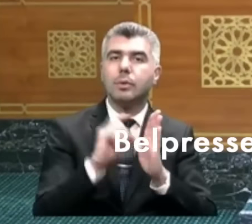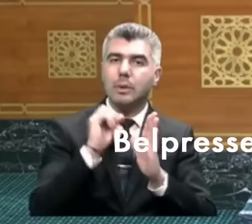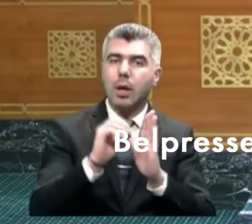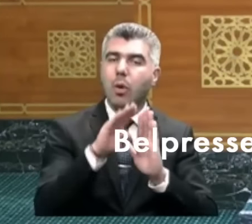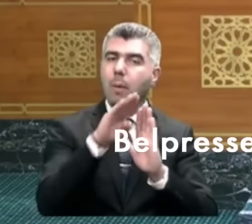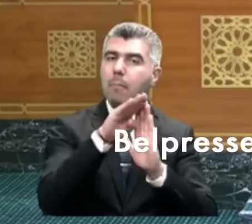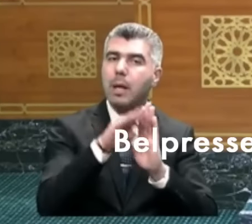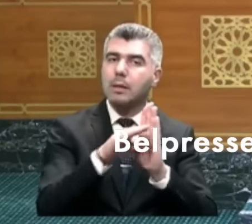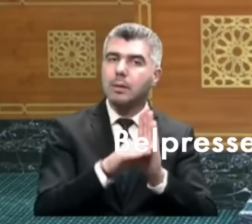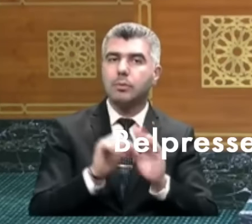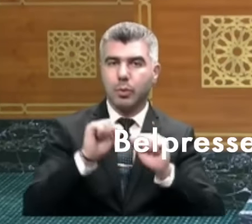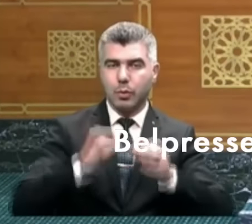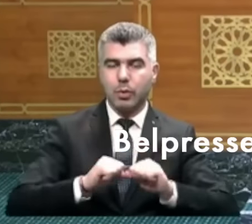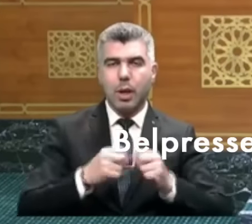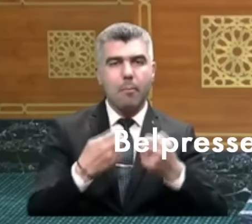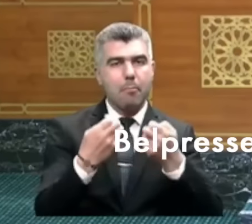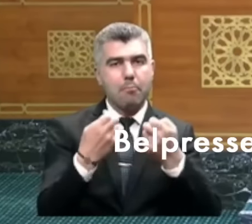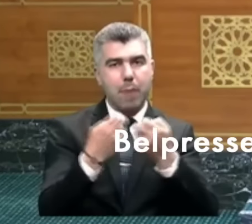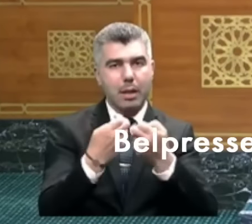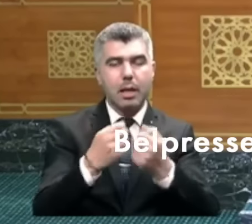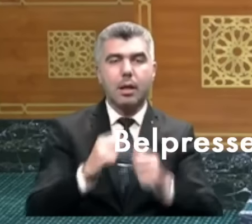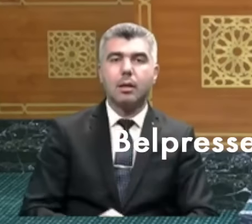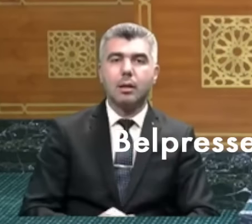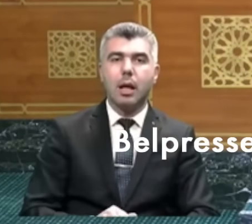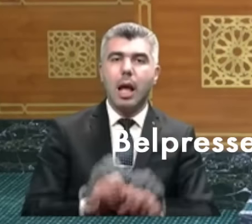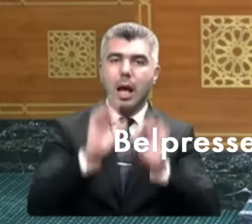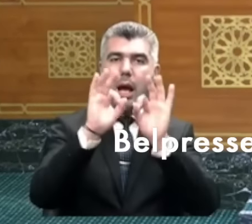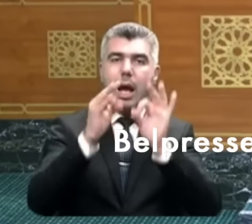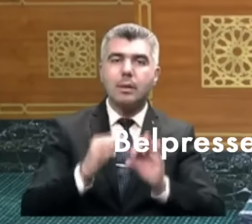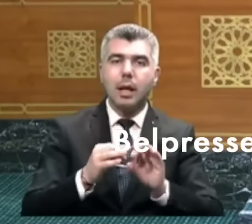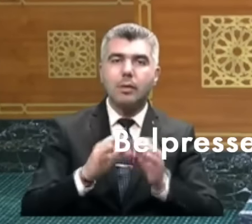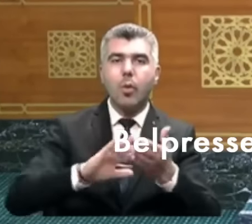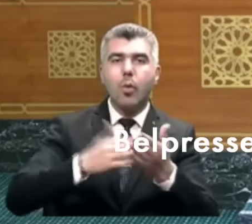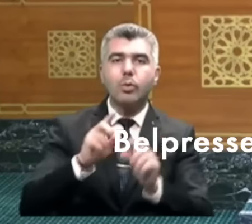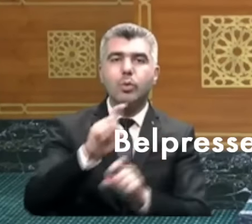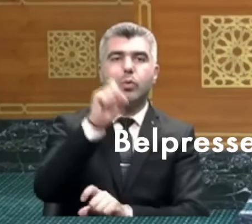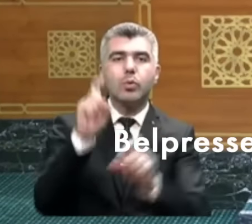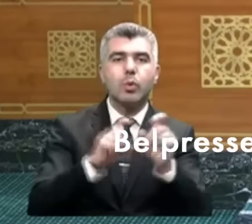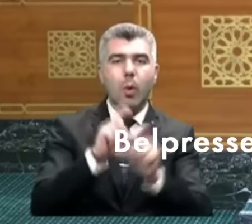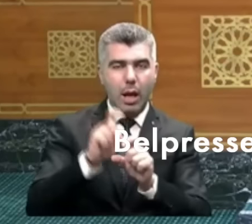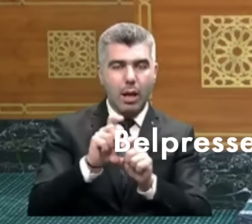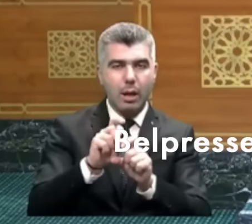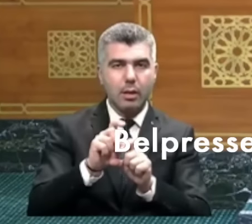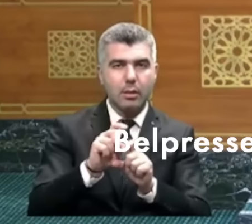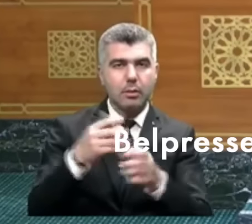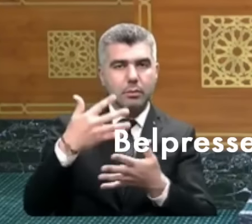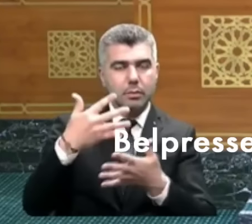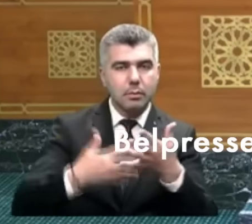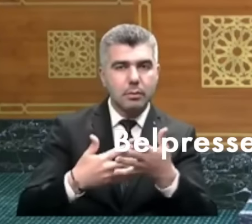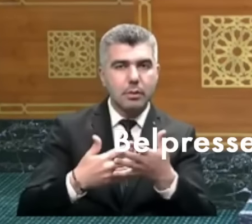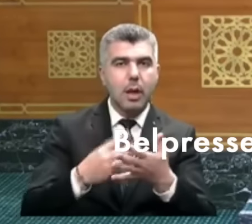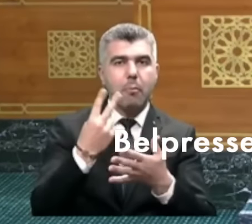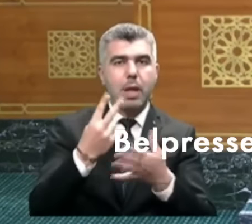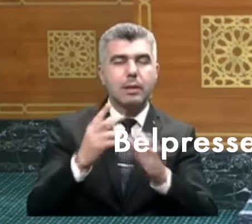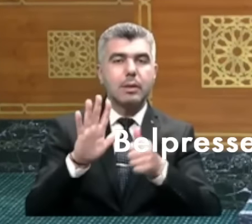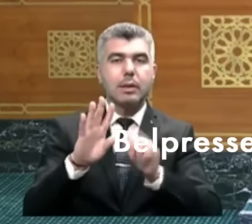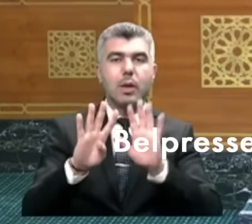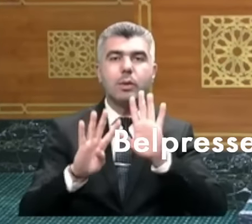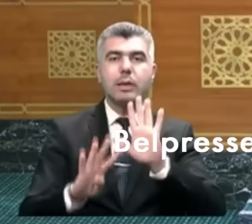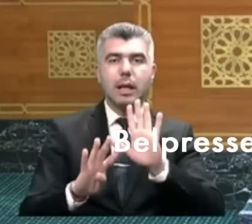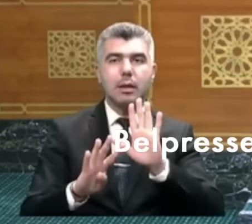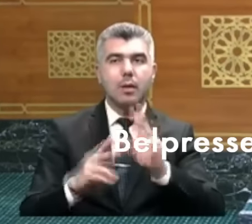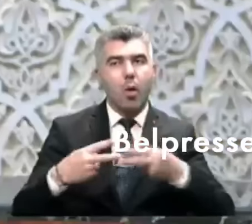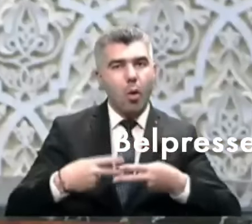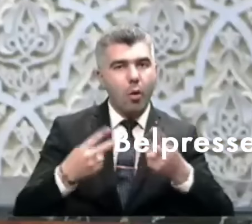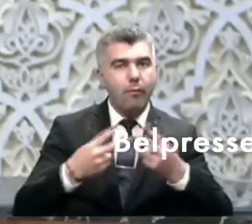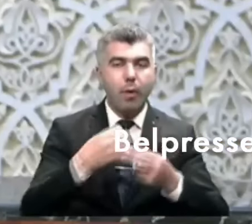كمكتب مثلا عدد الاجمالي للاسئله الكتابيه المطروحه ماده 296 من النظام